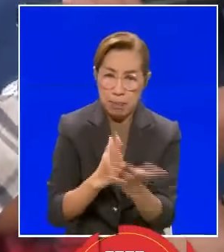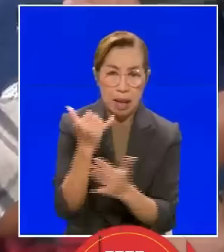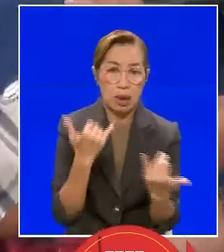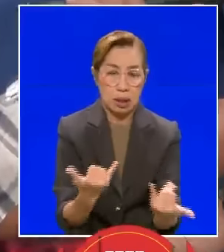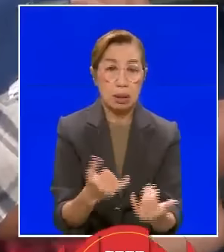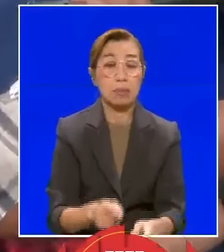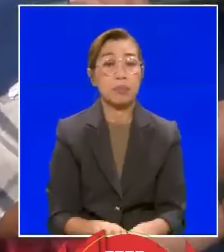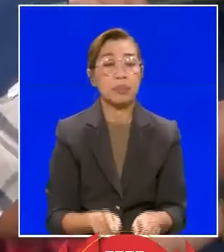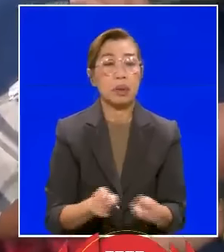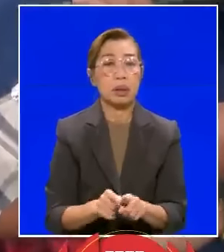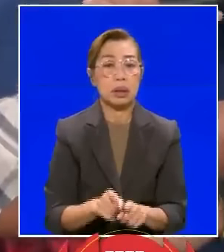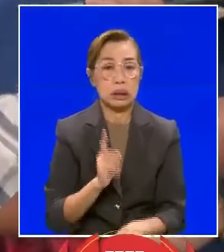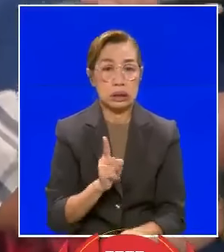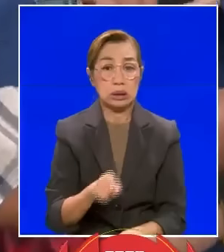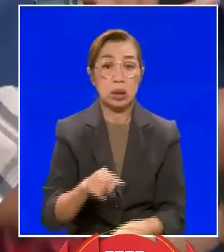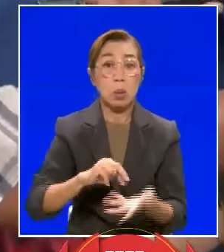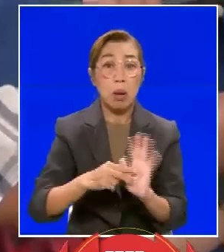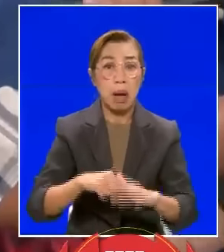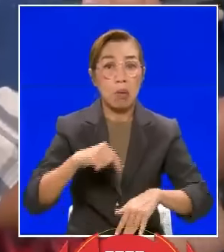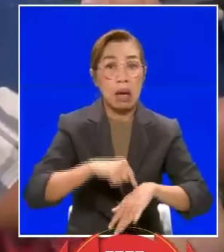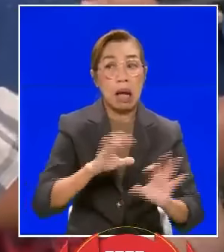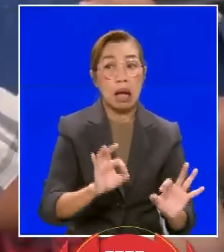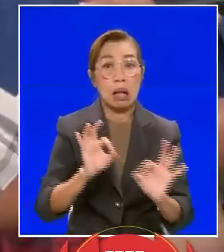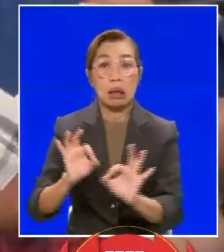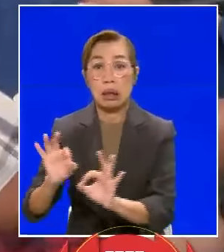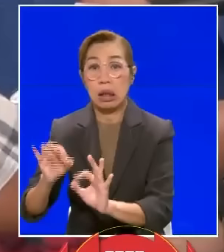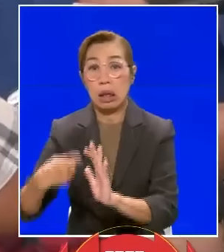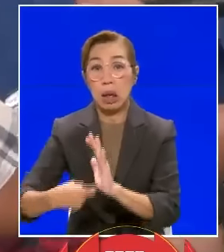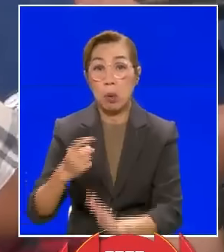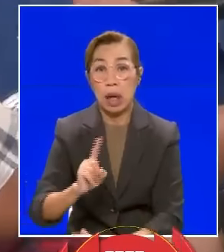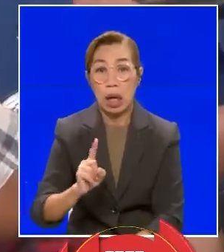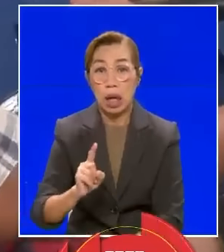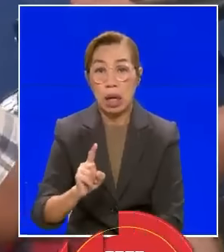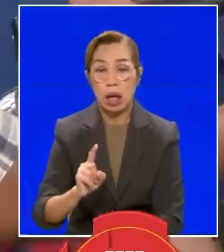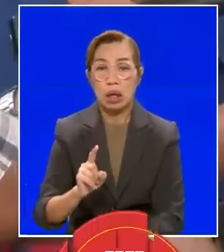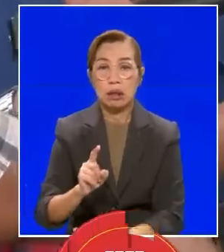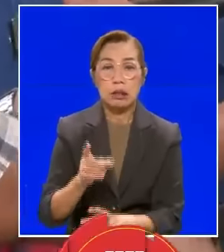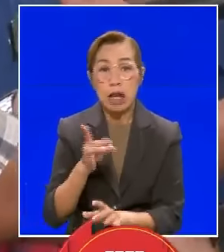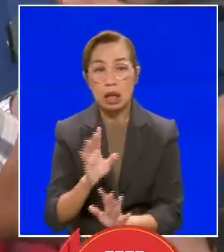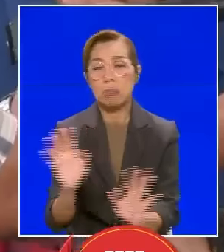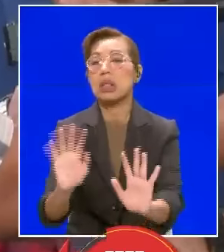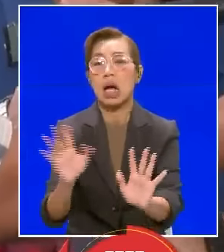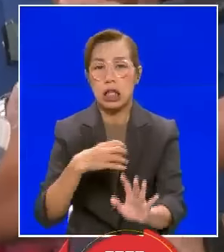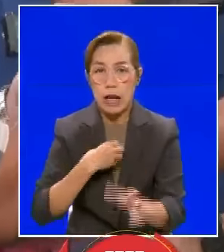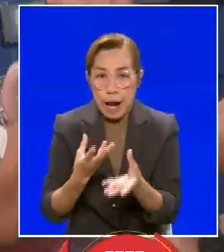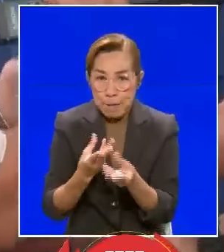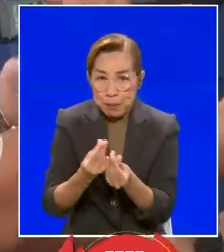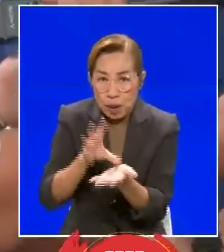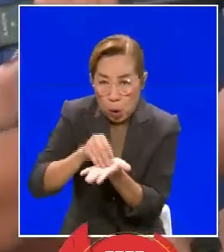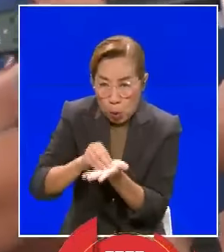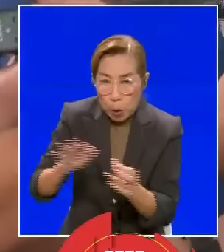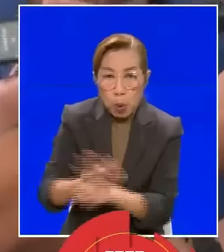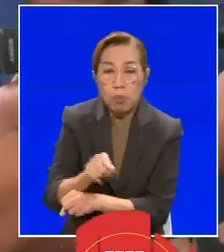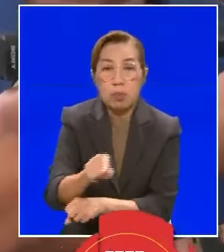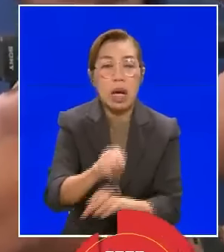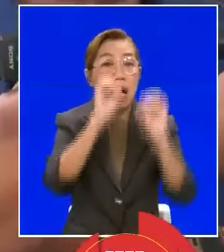อบได้เลยว่าไม่ได้ต่อเวลาเพราะอะไรต่อเพราะให้รายละเอียดเท่านั้นเองอาจารย์ยุทธพรก็กำลังเคลียร์คดี